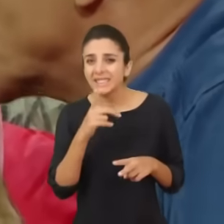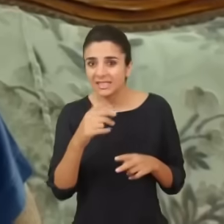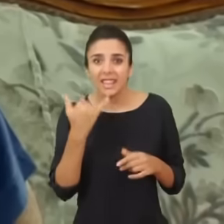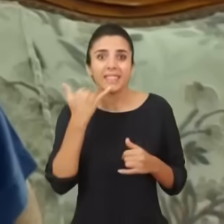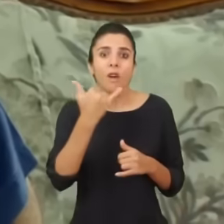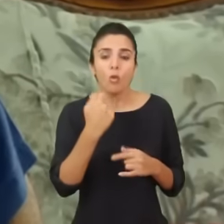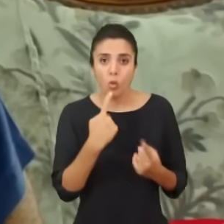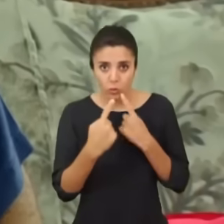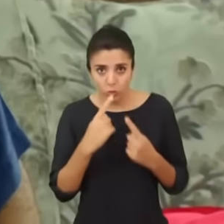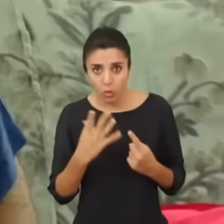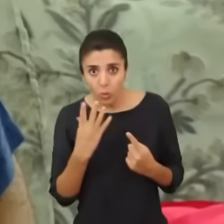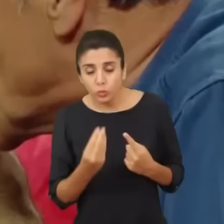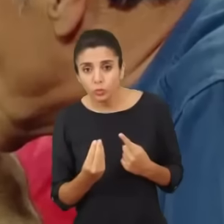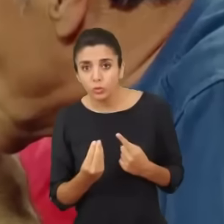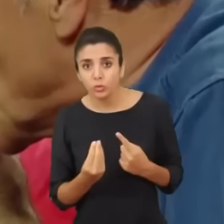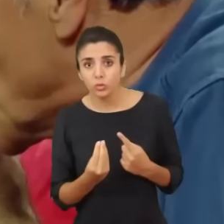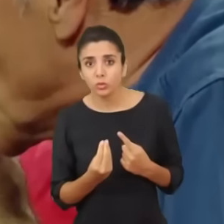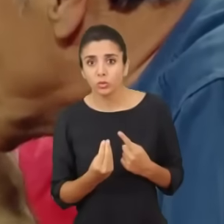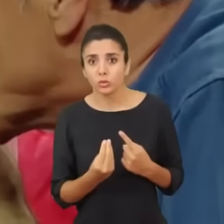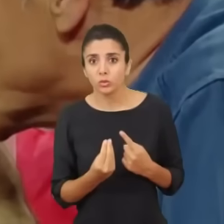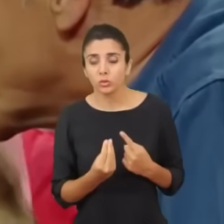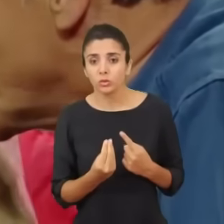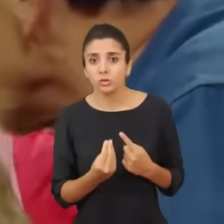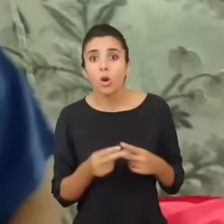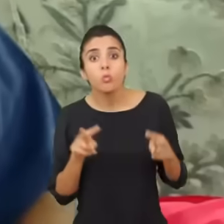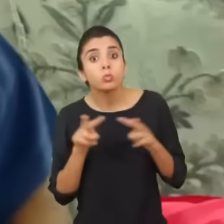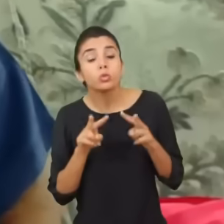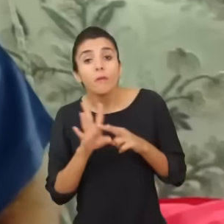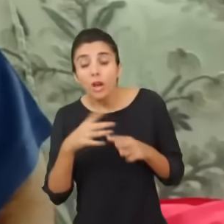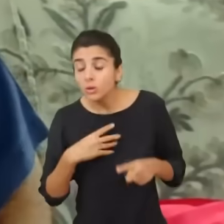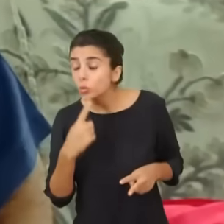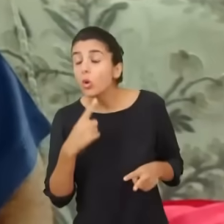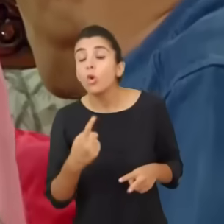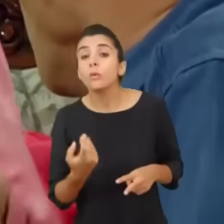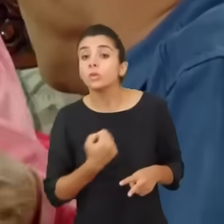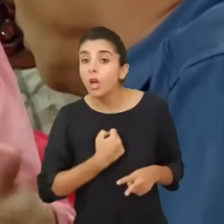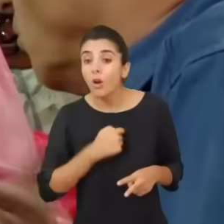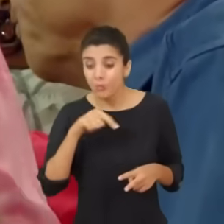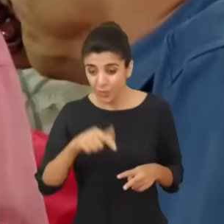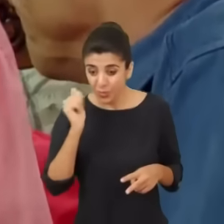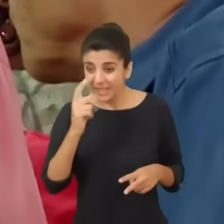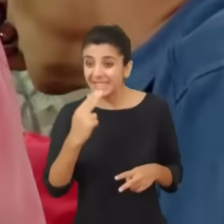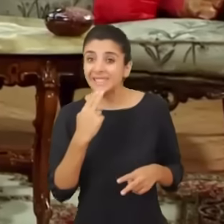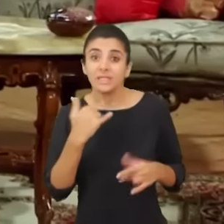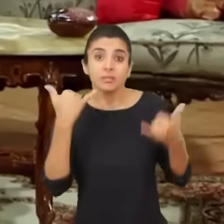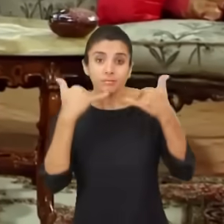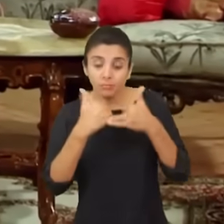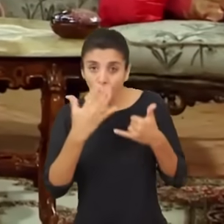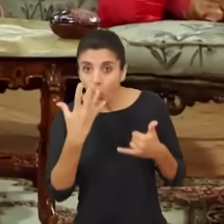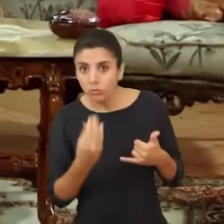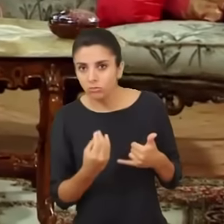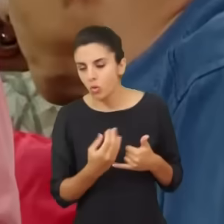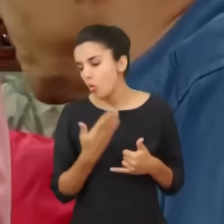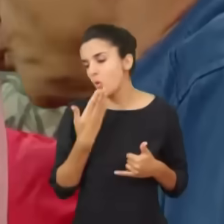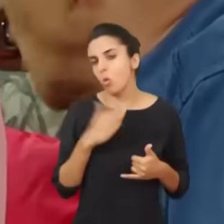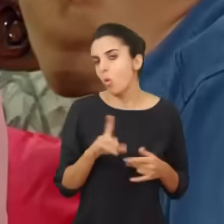mu? Televizyona dalmış kahvesini yudumluyor. Muzaffer, sana söylüyorum canım. Bugün kızla konuştun mu? Yok,